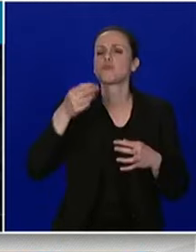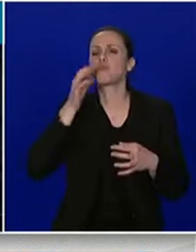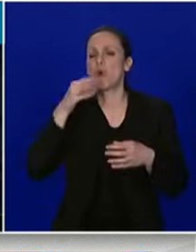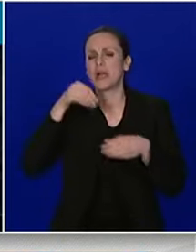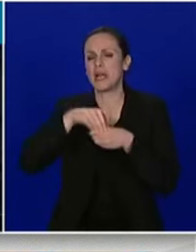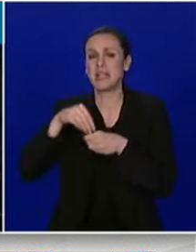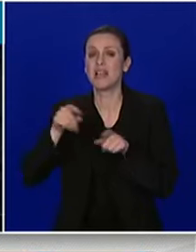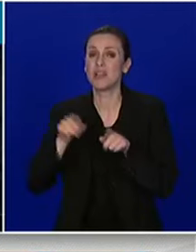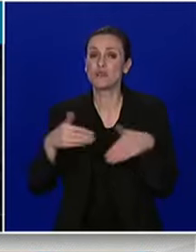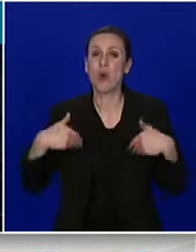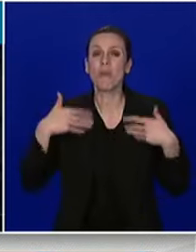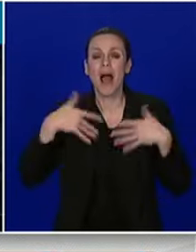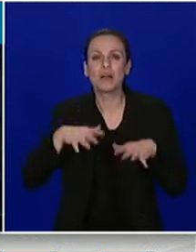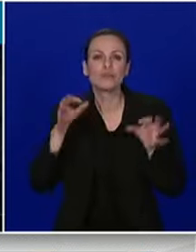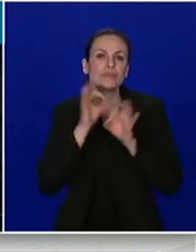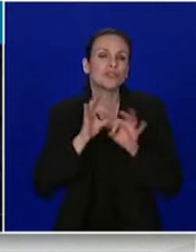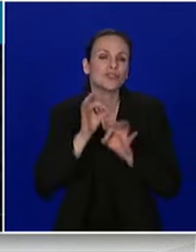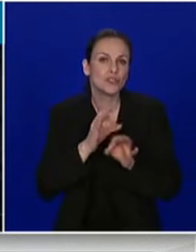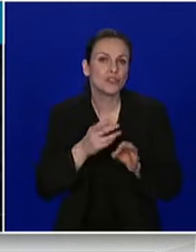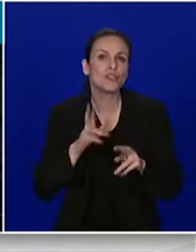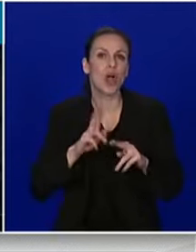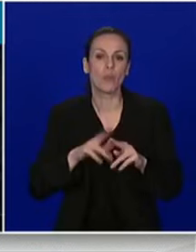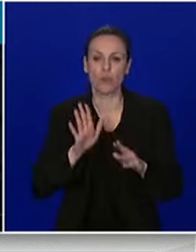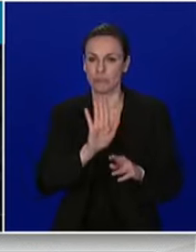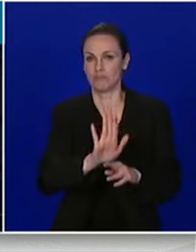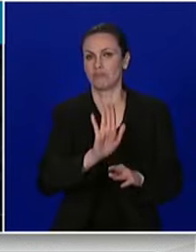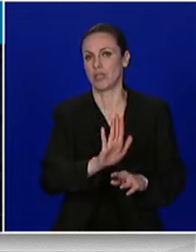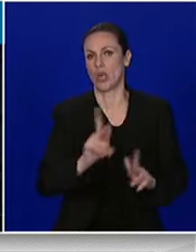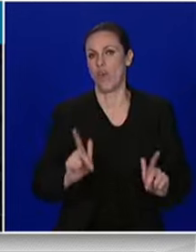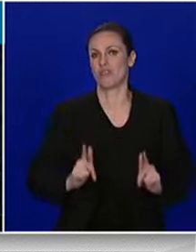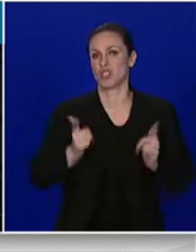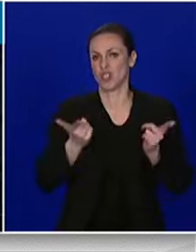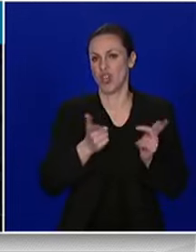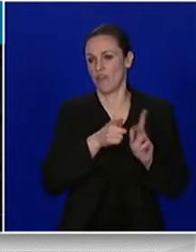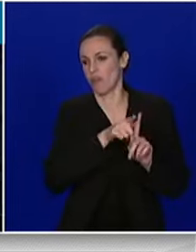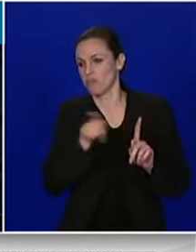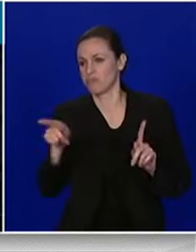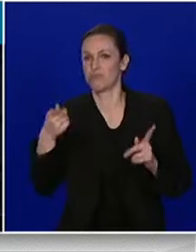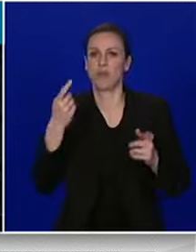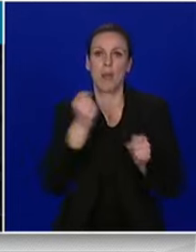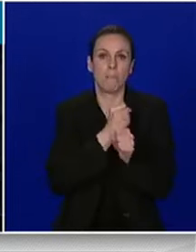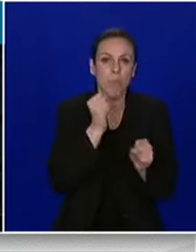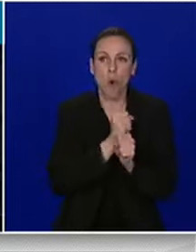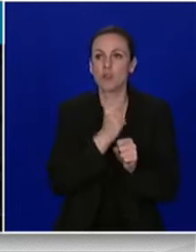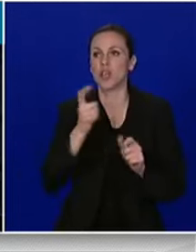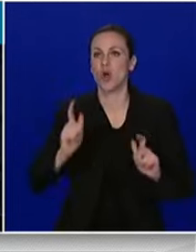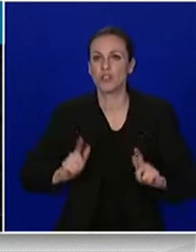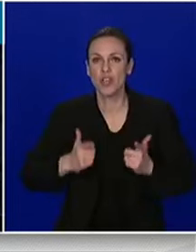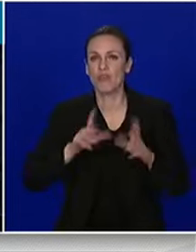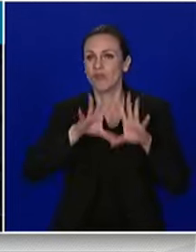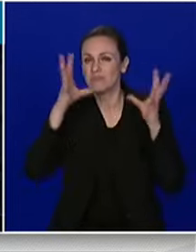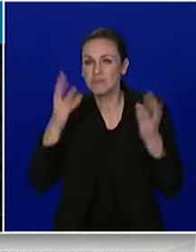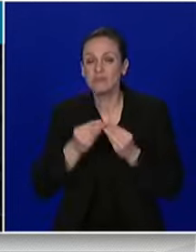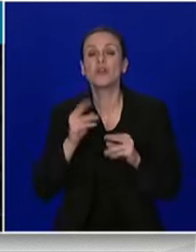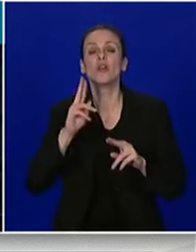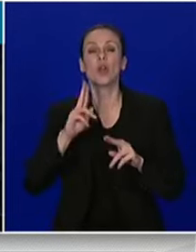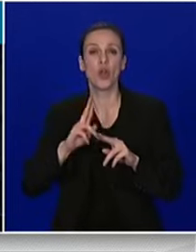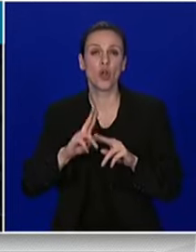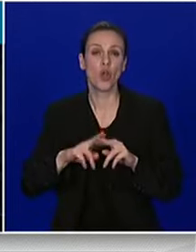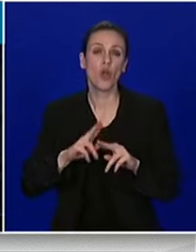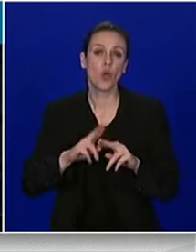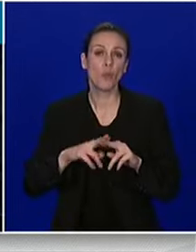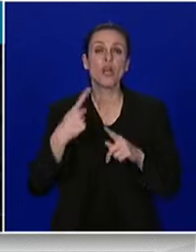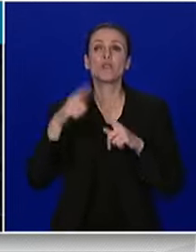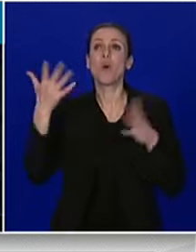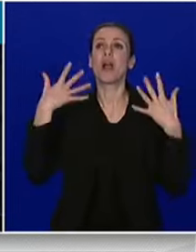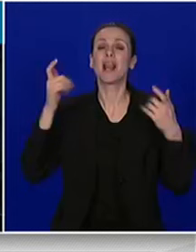ljudi će, nažalost, kroz svoj životni profesionalni vijek, po svemu sudeći i zbog klimatskih